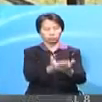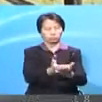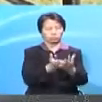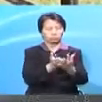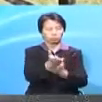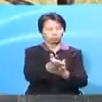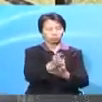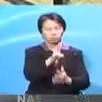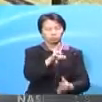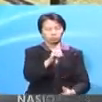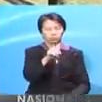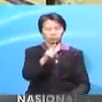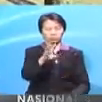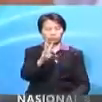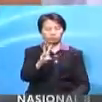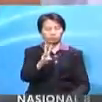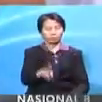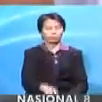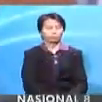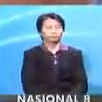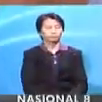budget 2016